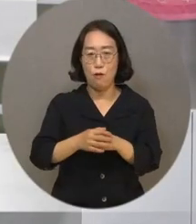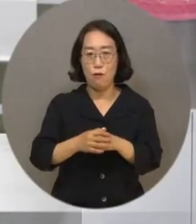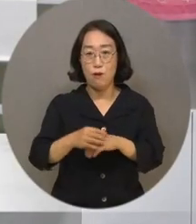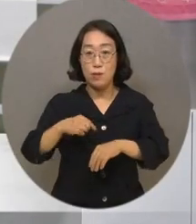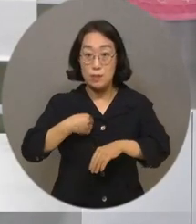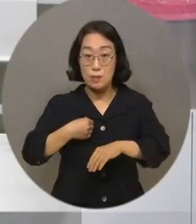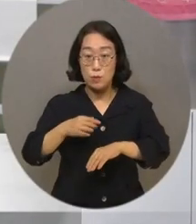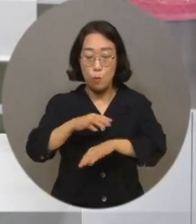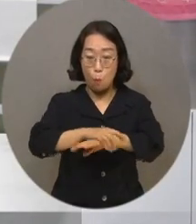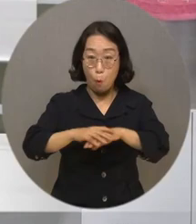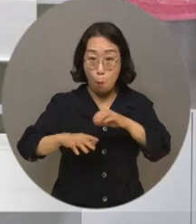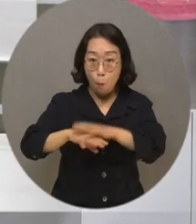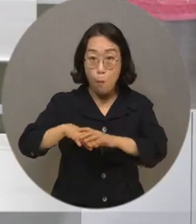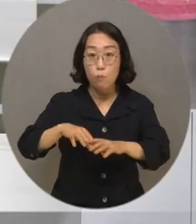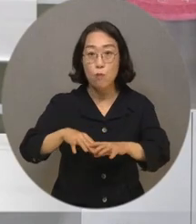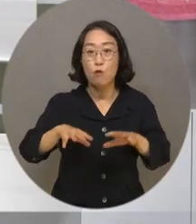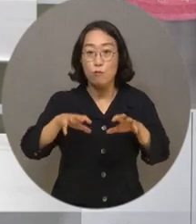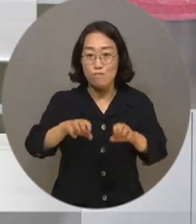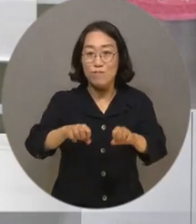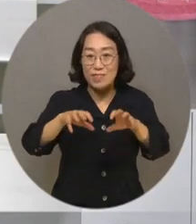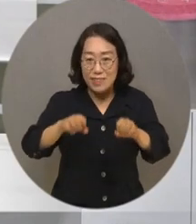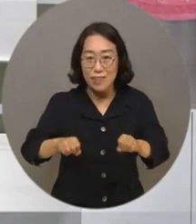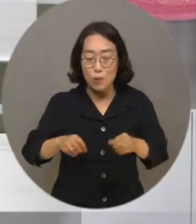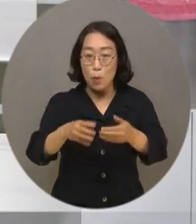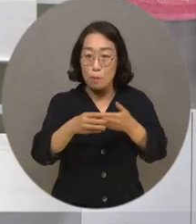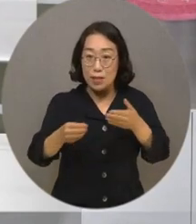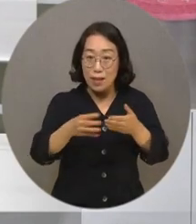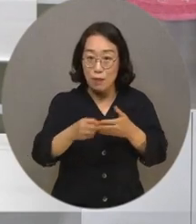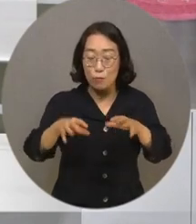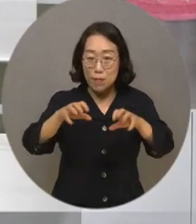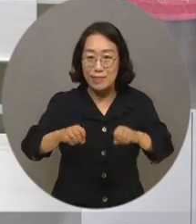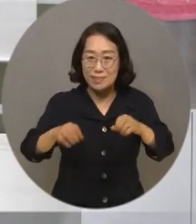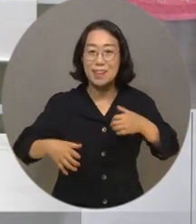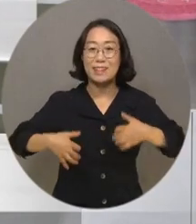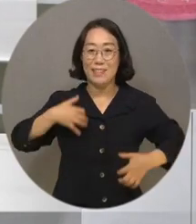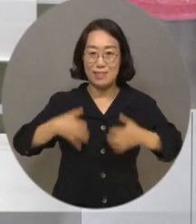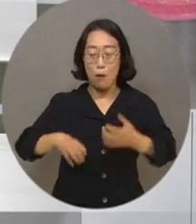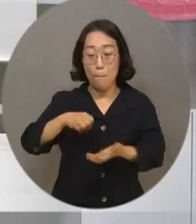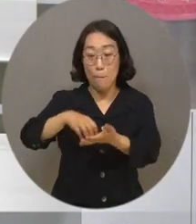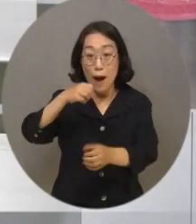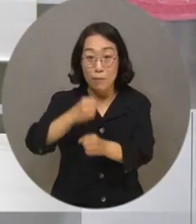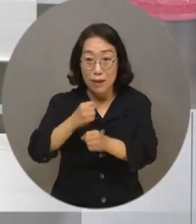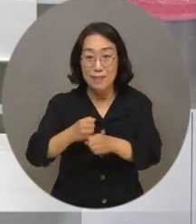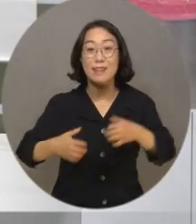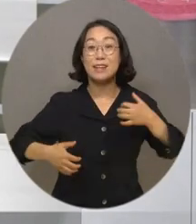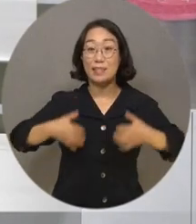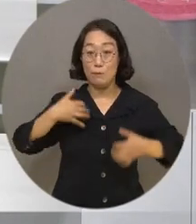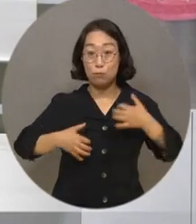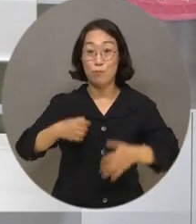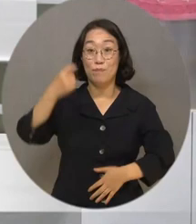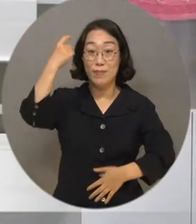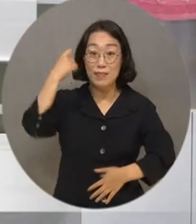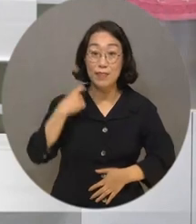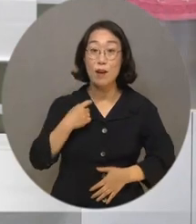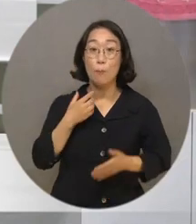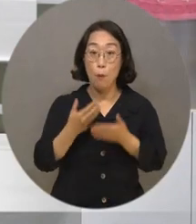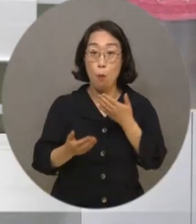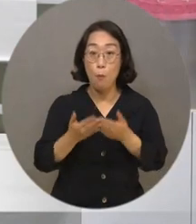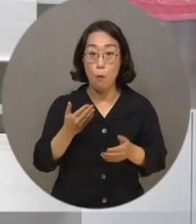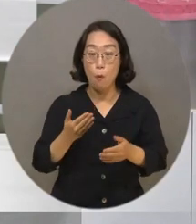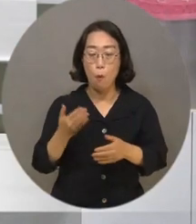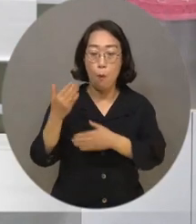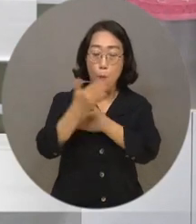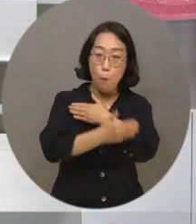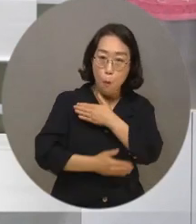하고 그다음에 뭐 밀가루를 만지는 그런 기쁨이라든지 빵을 만드는 기쁨 이런 것들을 통해서 자연스럽게